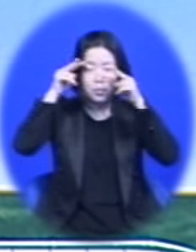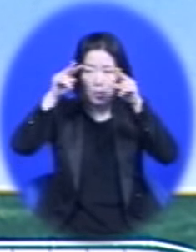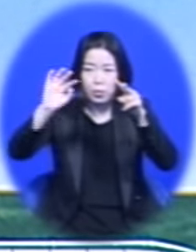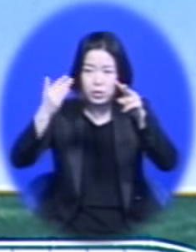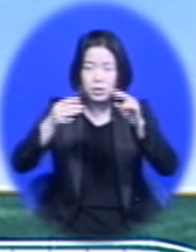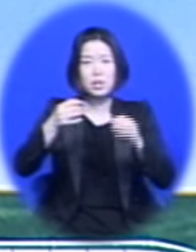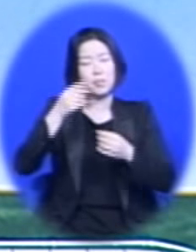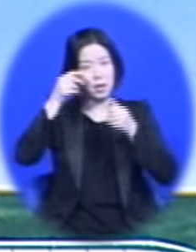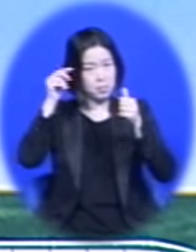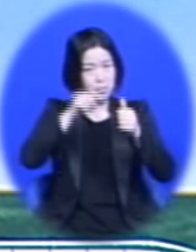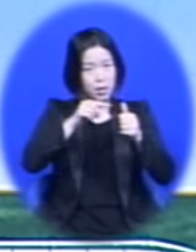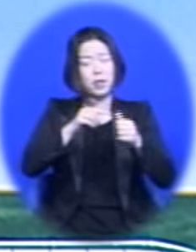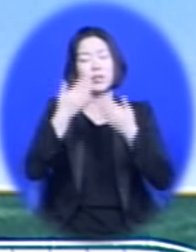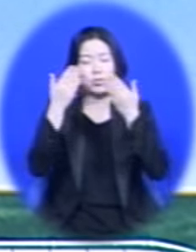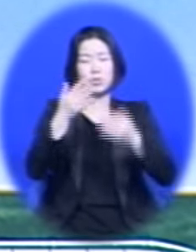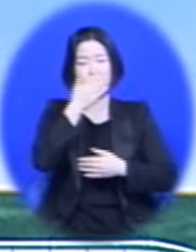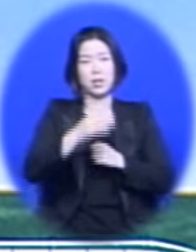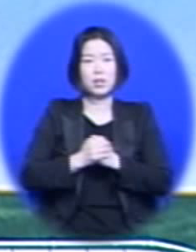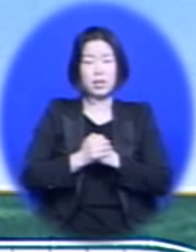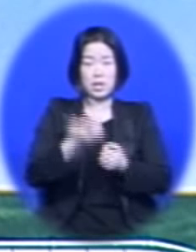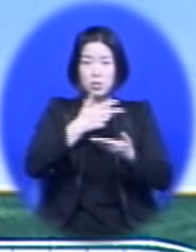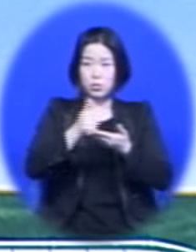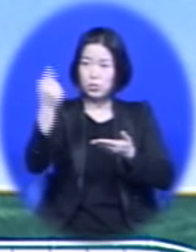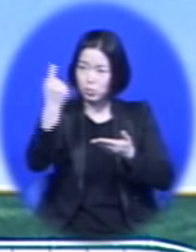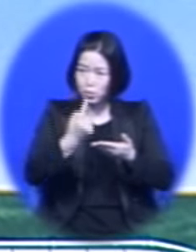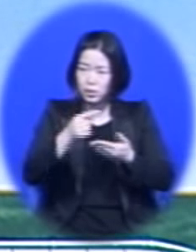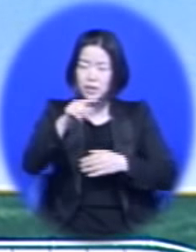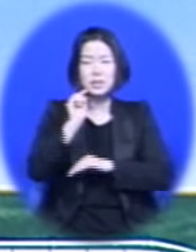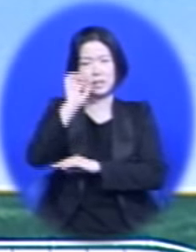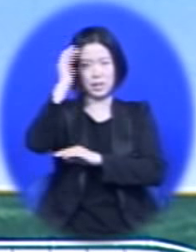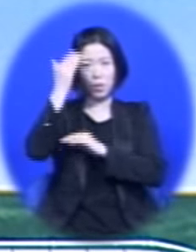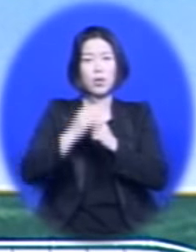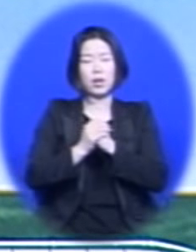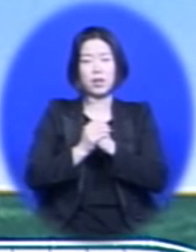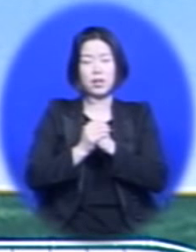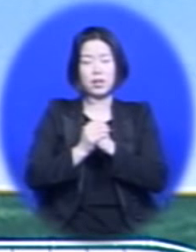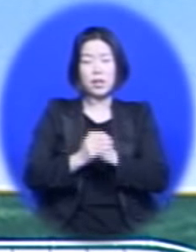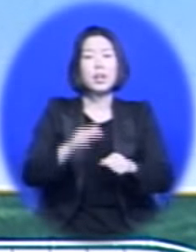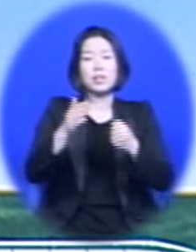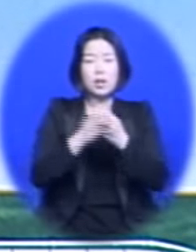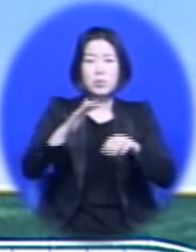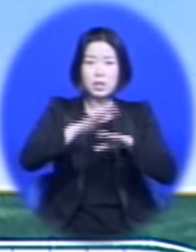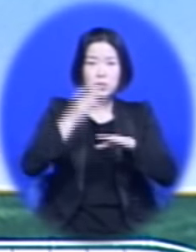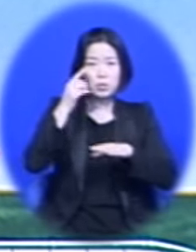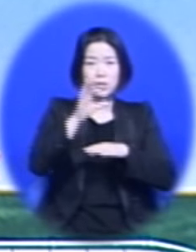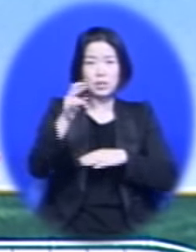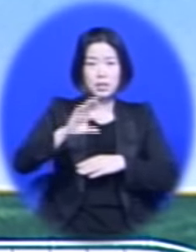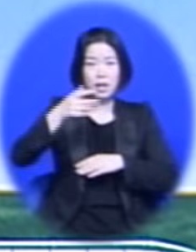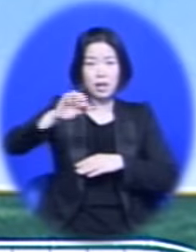겁니다. 주님의 날에 그 영광을. 그러니까 손양호 목사님이 그렇게 살아가신